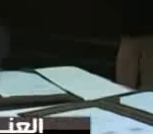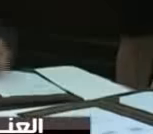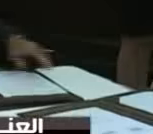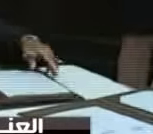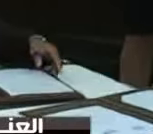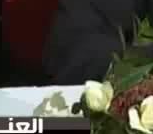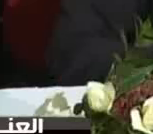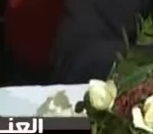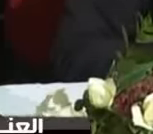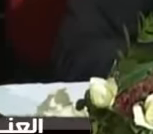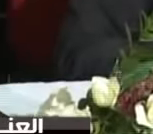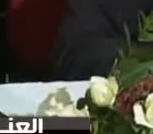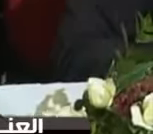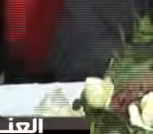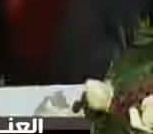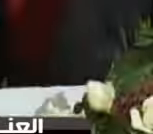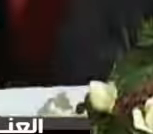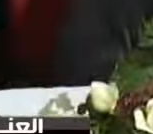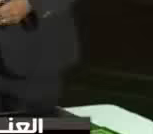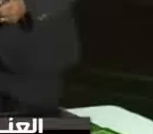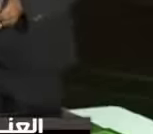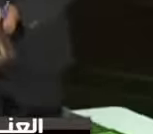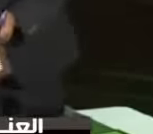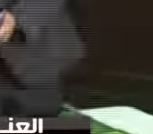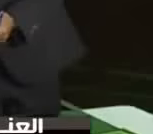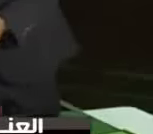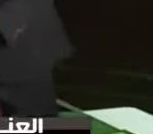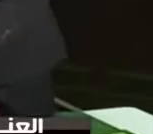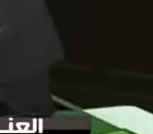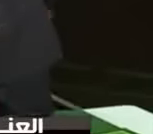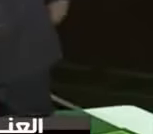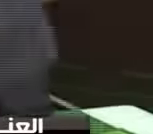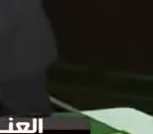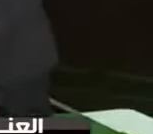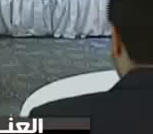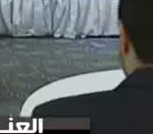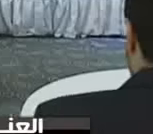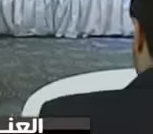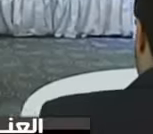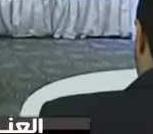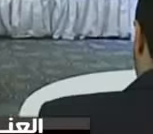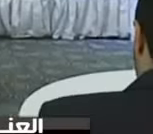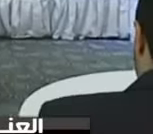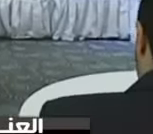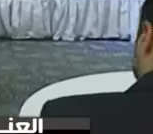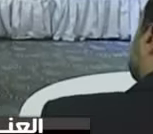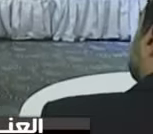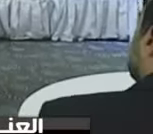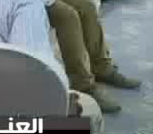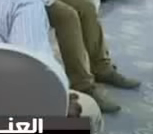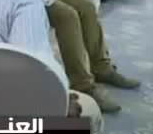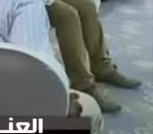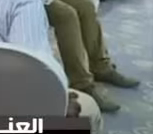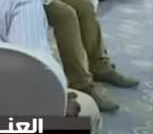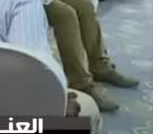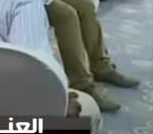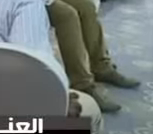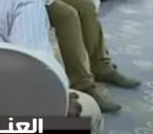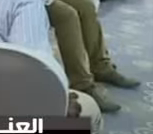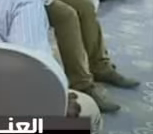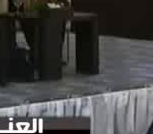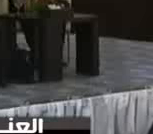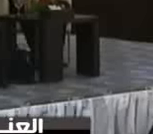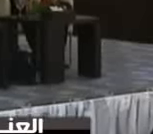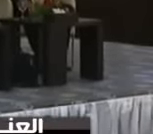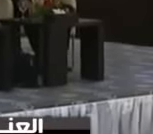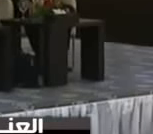في دفع للمبادرة الخاصة، وزارة التكوين المهني والتشغيل تعلن إحداث صناديق بقيمة 250 مليون دينار